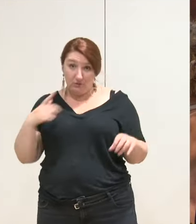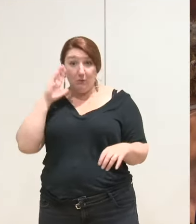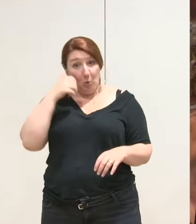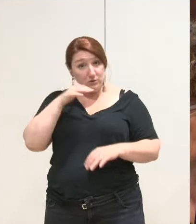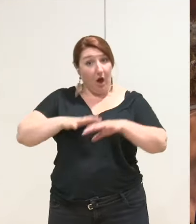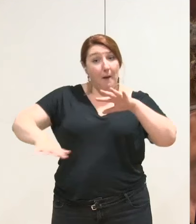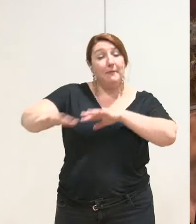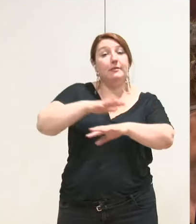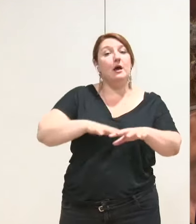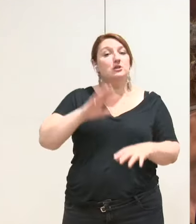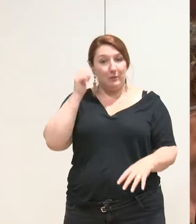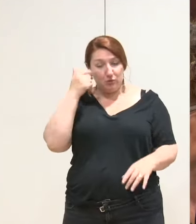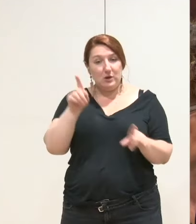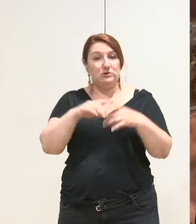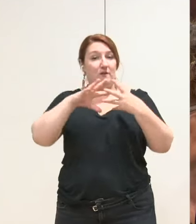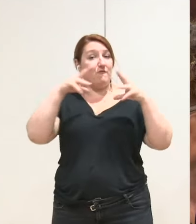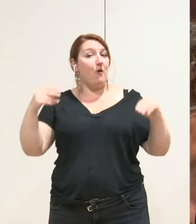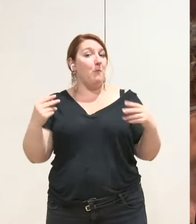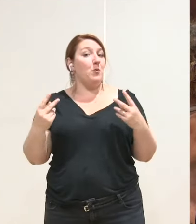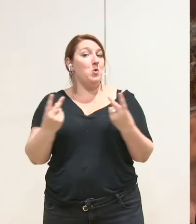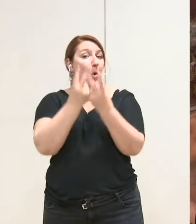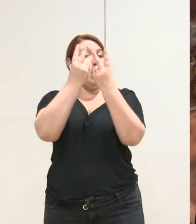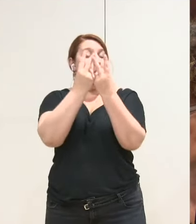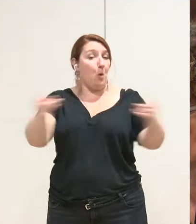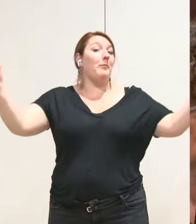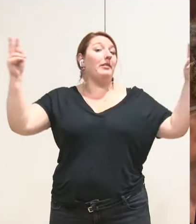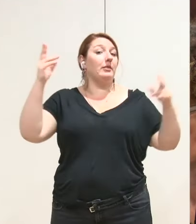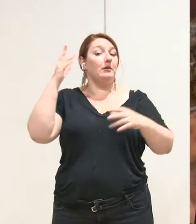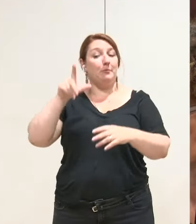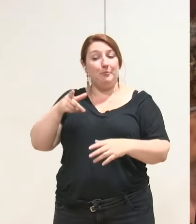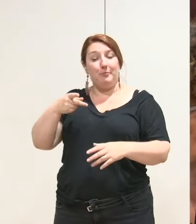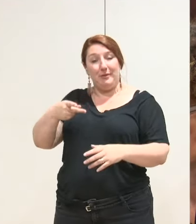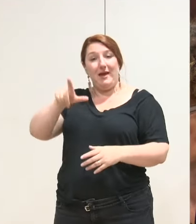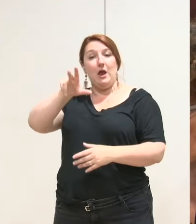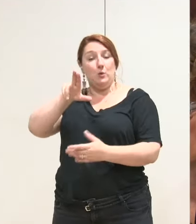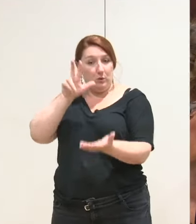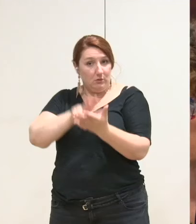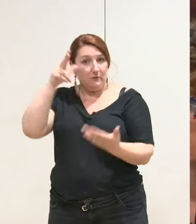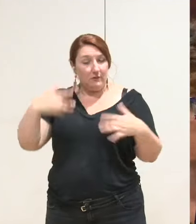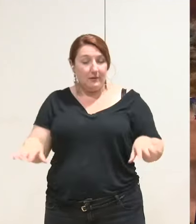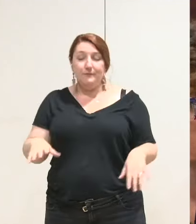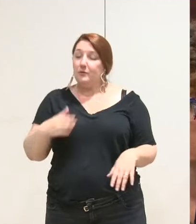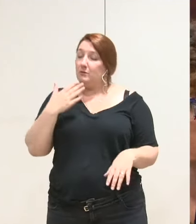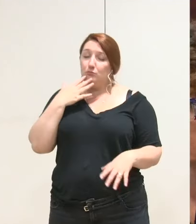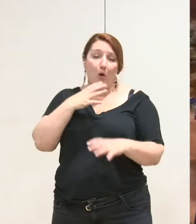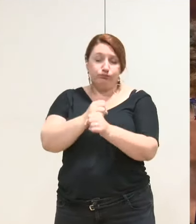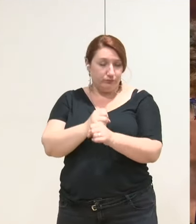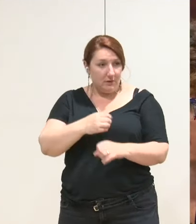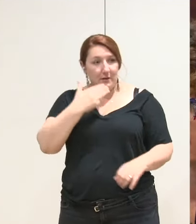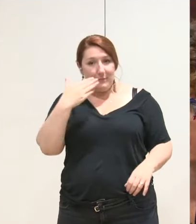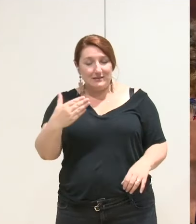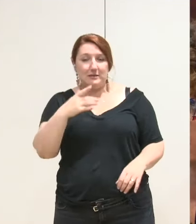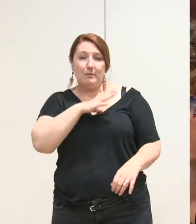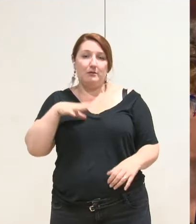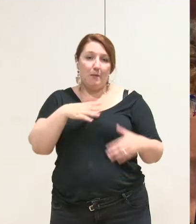les formes urbaines que nous avons adopté dans le PLU je n'en dirai pas plus je voulais simplement remercier mes collègues lucide Leureux Antoine bac Pascal clouer